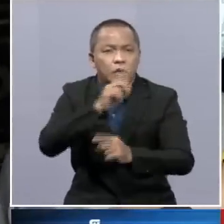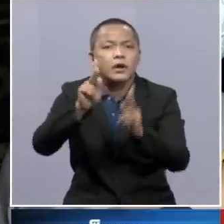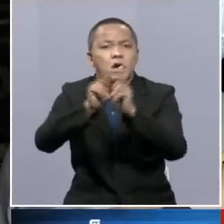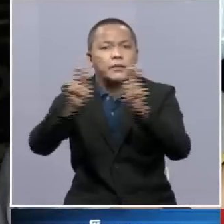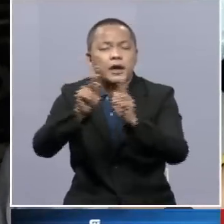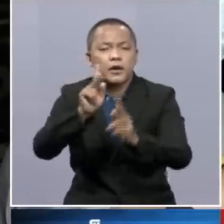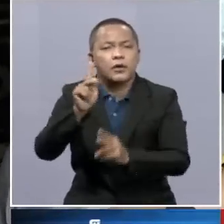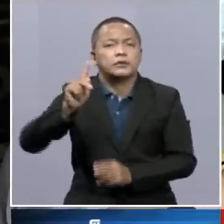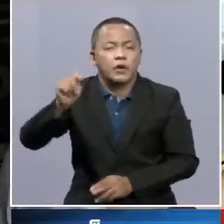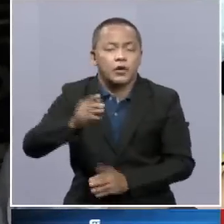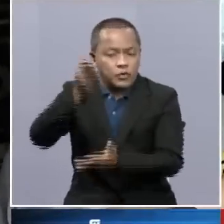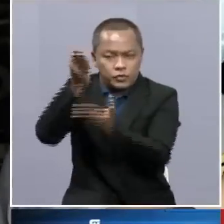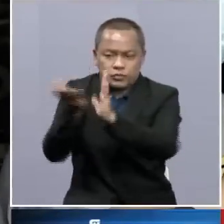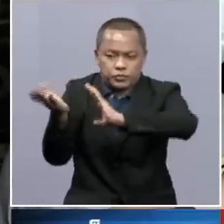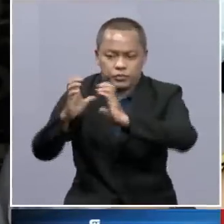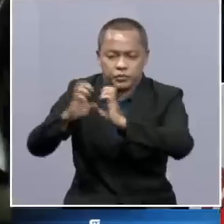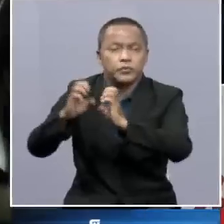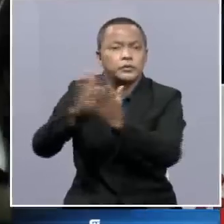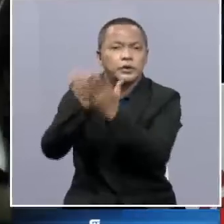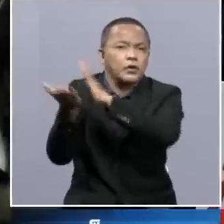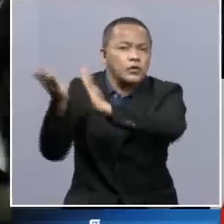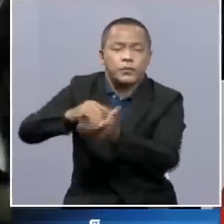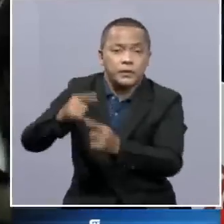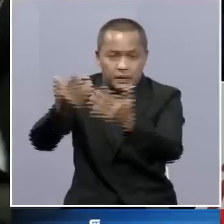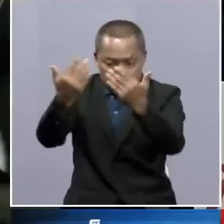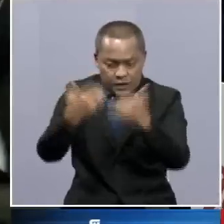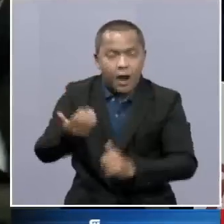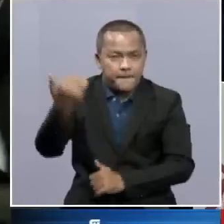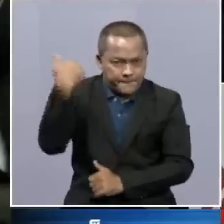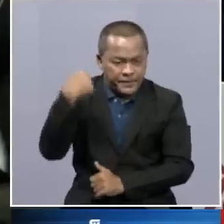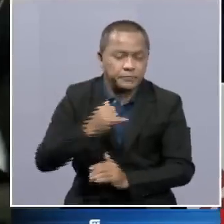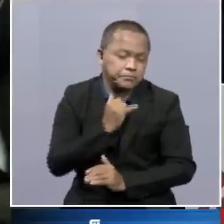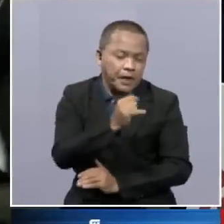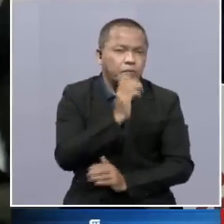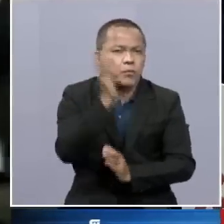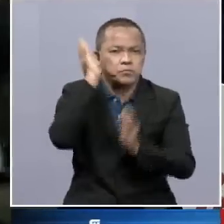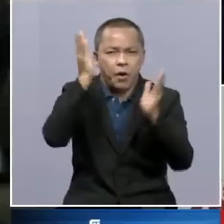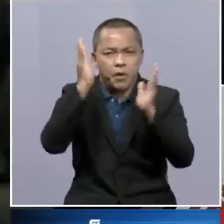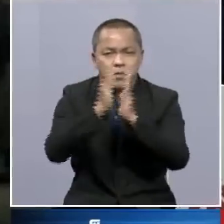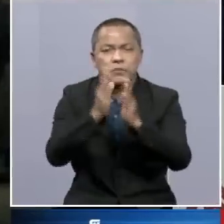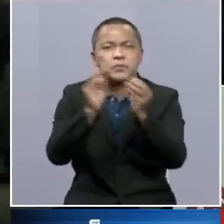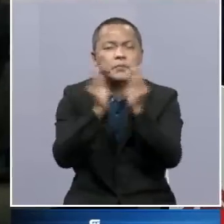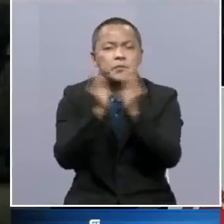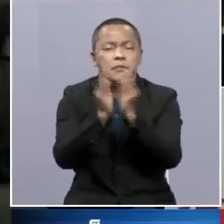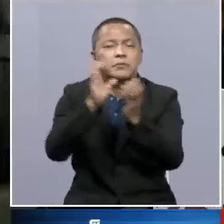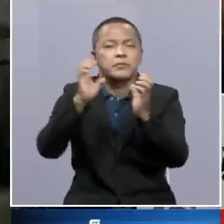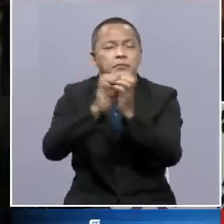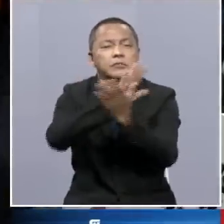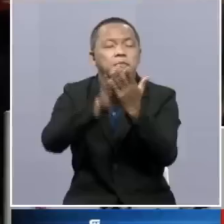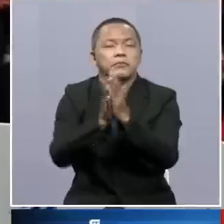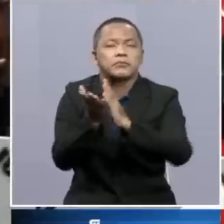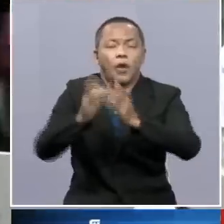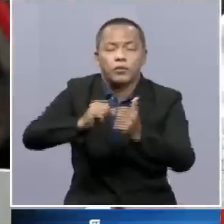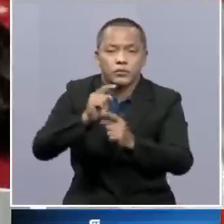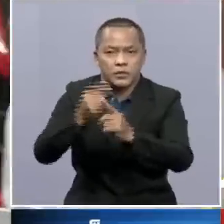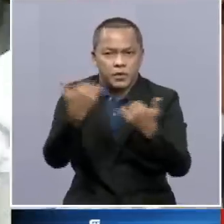การการเลือกตั้งอะค่ะให้ยุบพรรคภูมิใจไทยยังไม่หมดเพียงเท่านั้นนะเดินหน้ารณรงค์ทำลายคะแนนเสียงของพรรคภูมิใจไทยล่าสุ